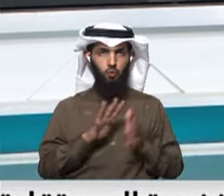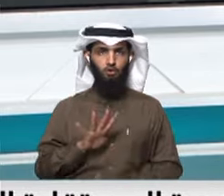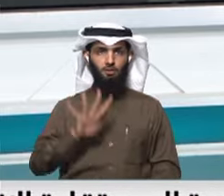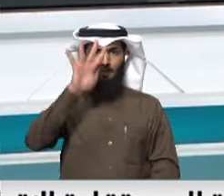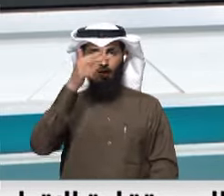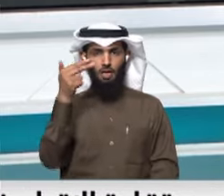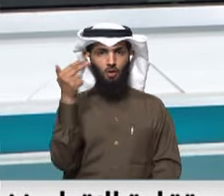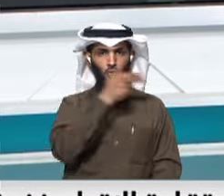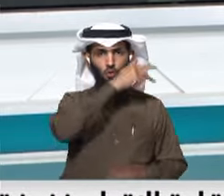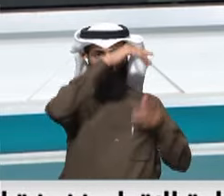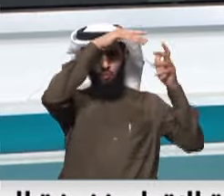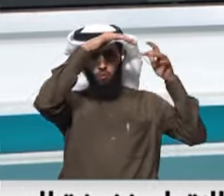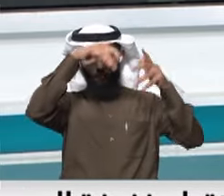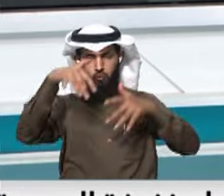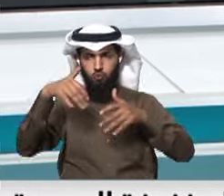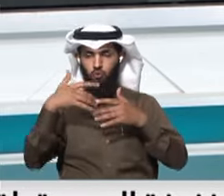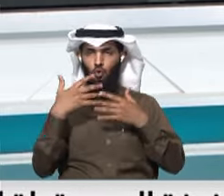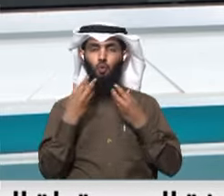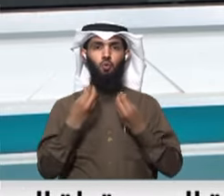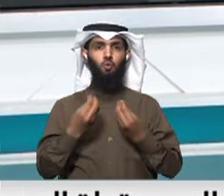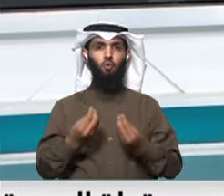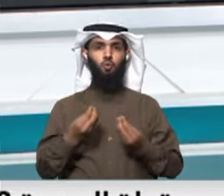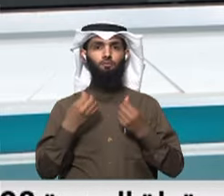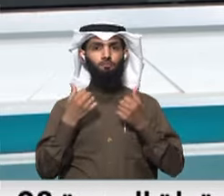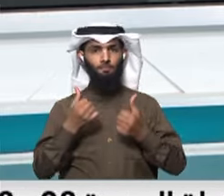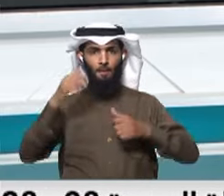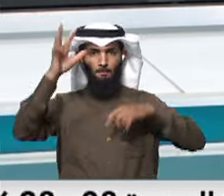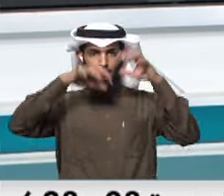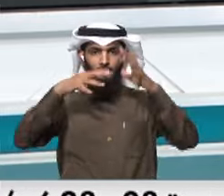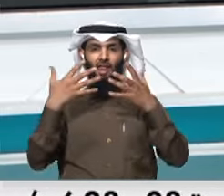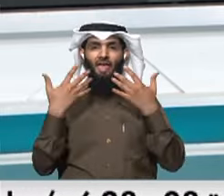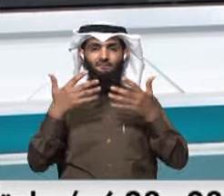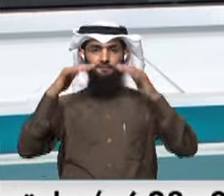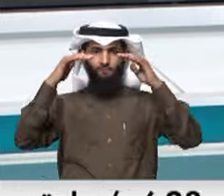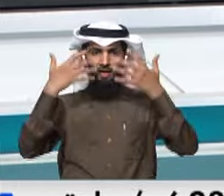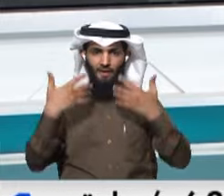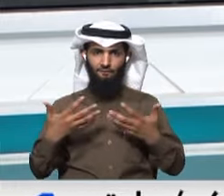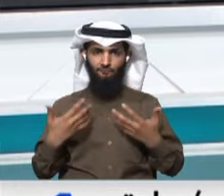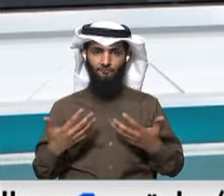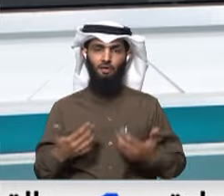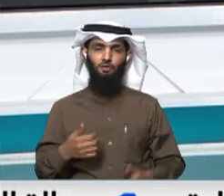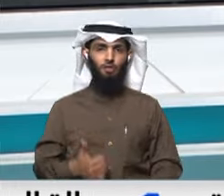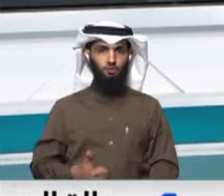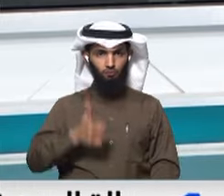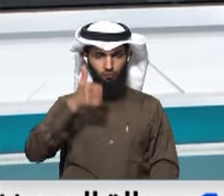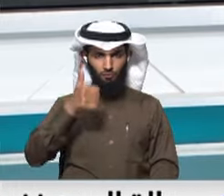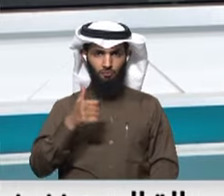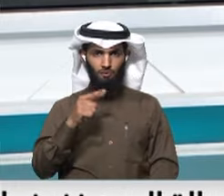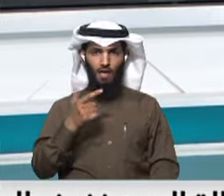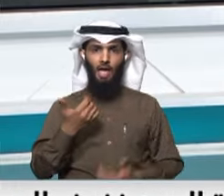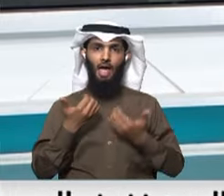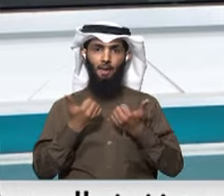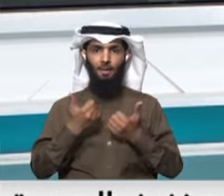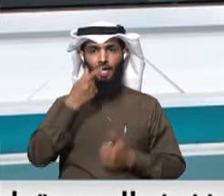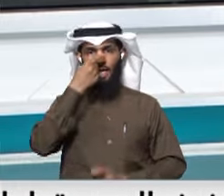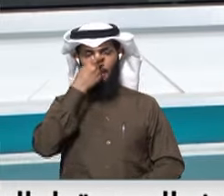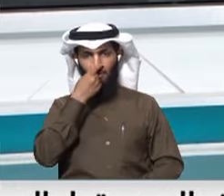تبدأ تتحسن الأجواء وتقل فرص الأمطار تدريجيا، تستمر الأجواء المستقرة نسبيا في يوم الأربعاء